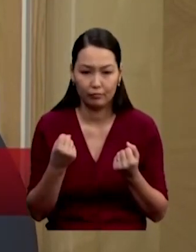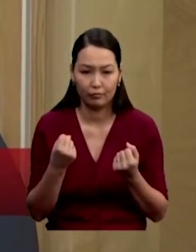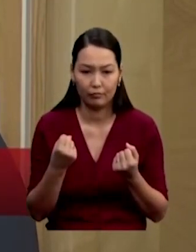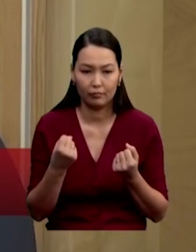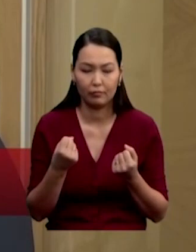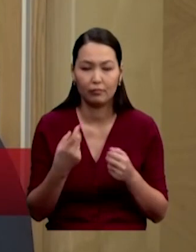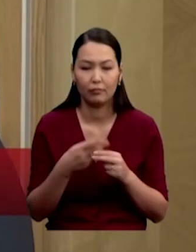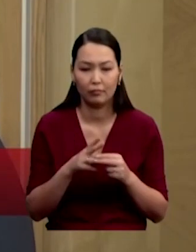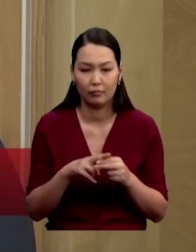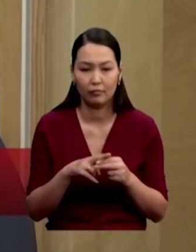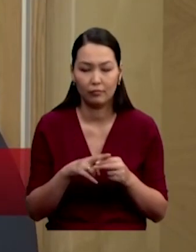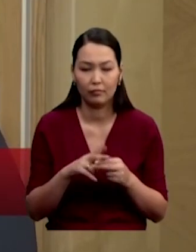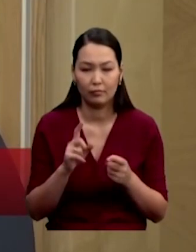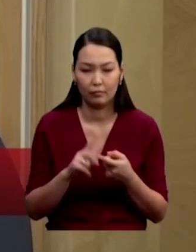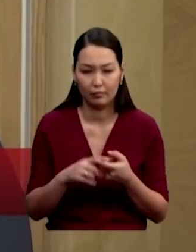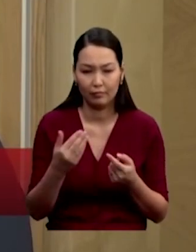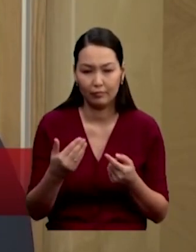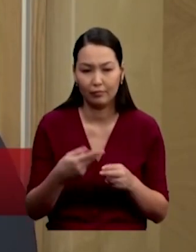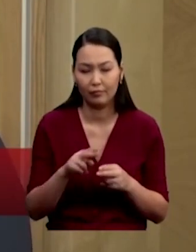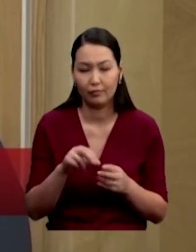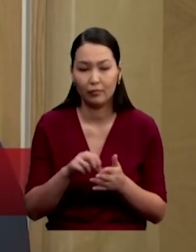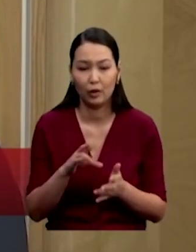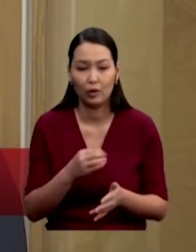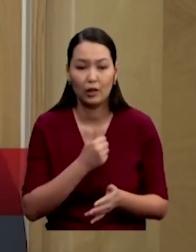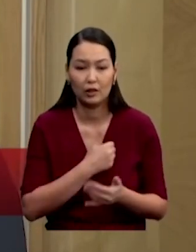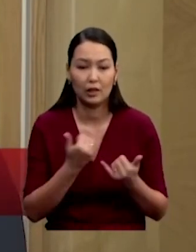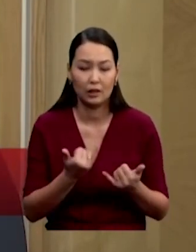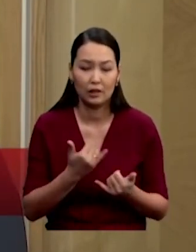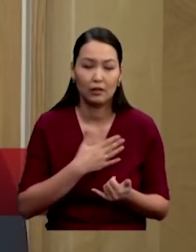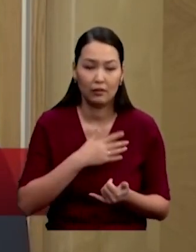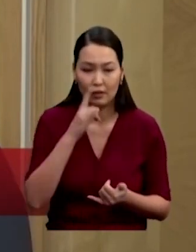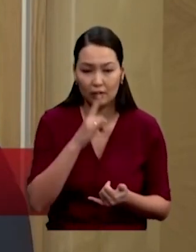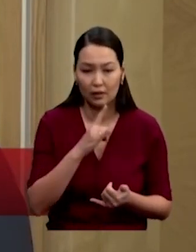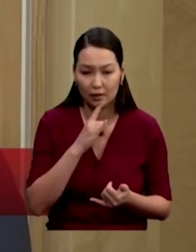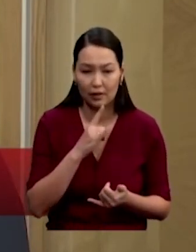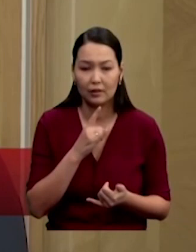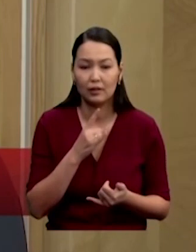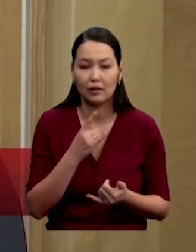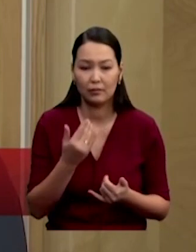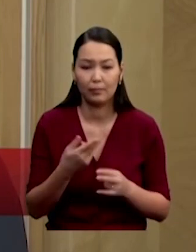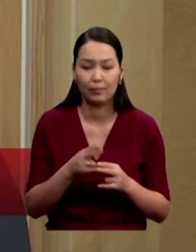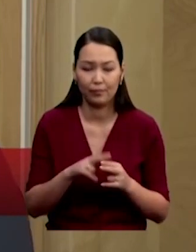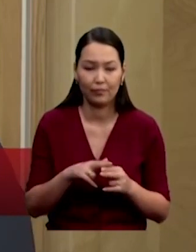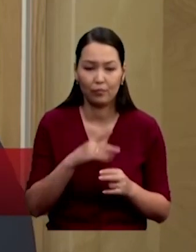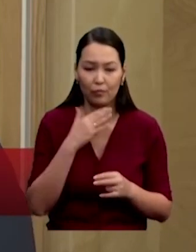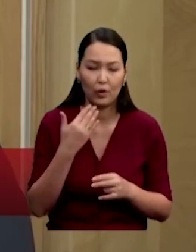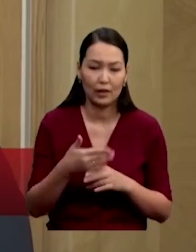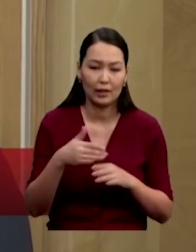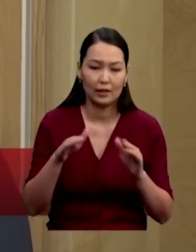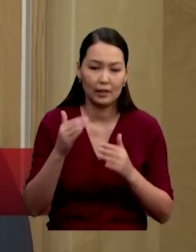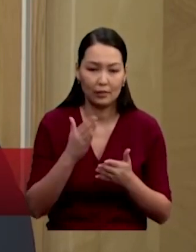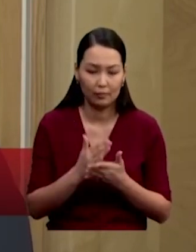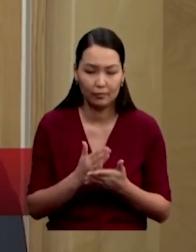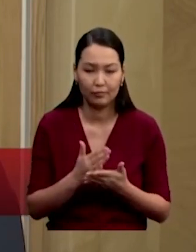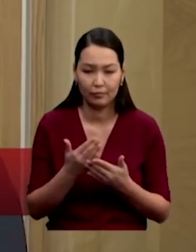представить свои проектные предложения в ЗКФ. Но, к сожалению, у нас сейчас в Казахстане нет еще национальных аккредитованных компаний. Этот процесс сейчас